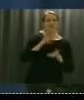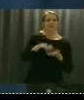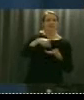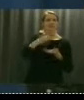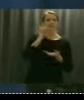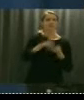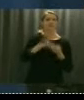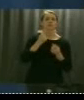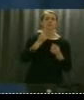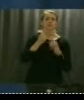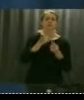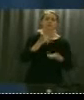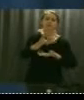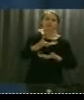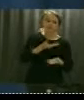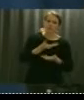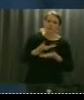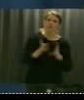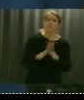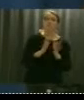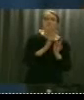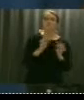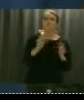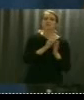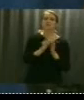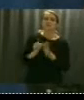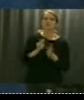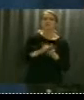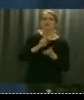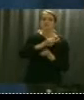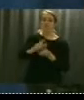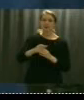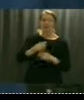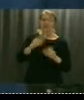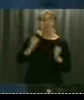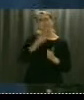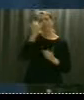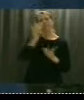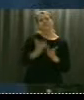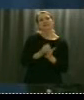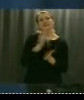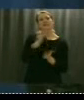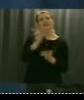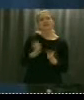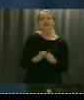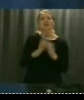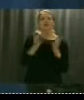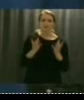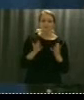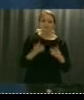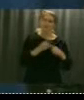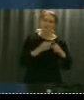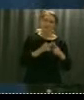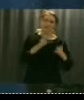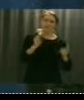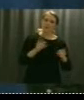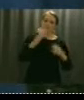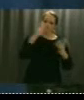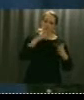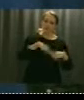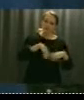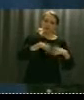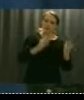samarbete om fristadsförfattare. Och jag hoppas att vi ska kunna hitta en bra lösning som gynnar både kulturen och